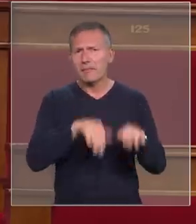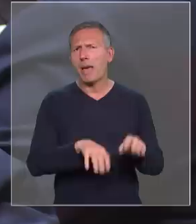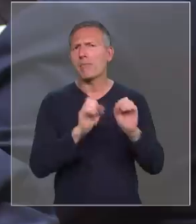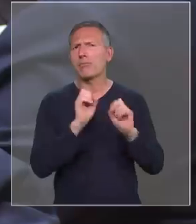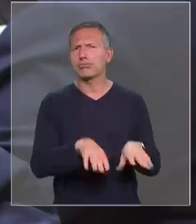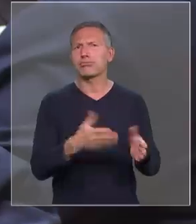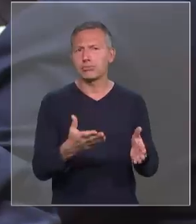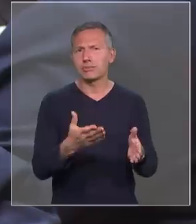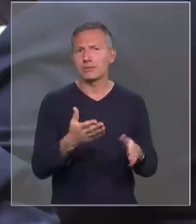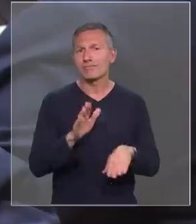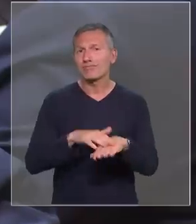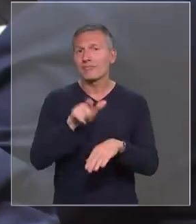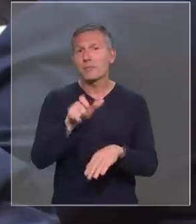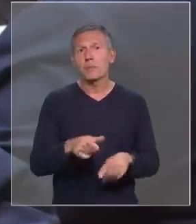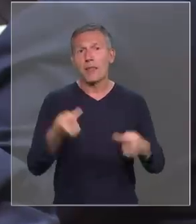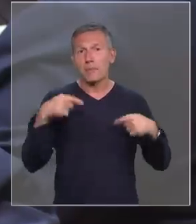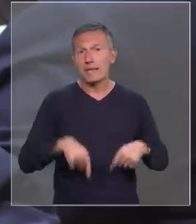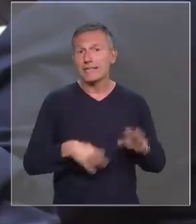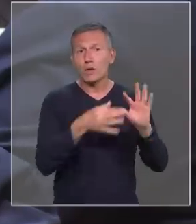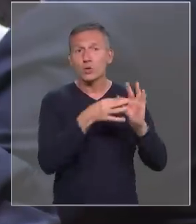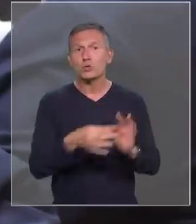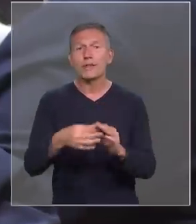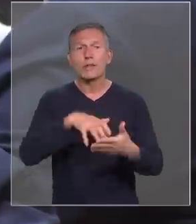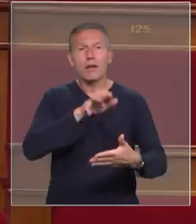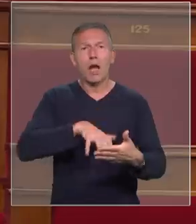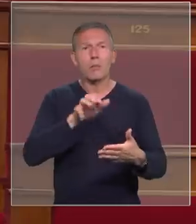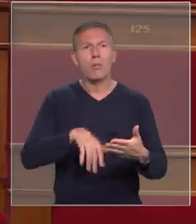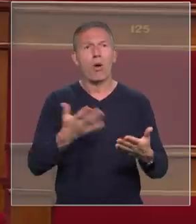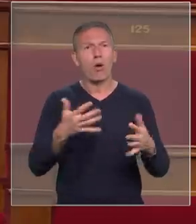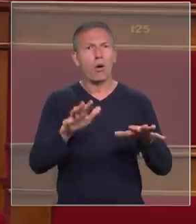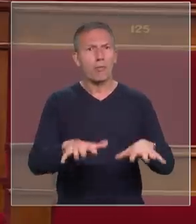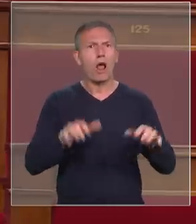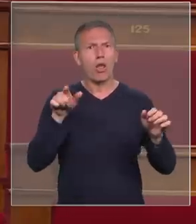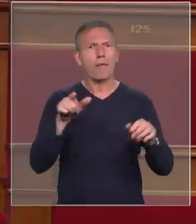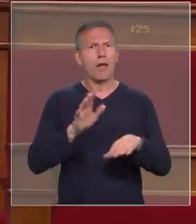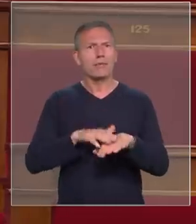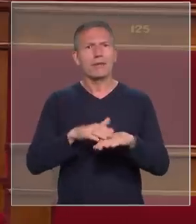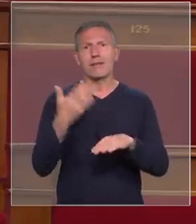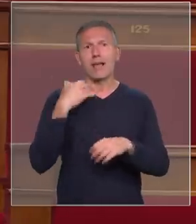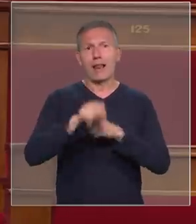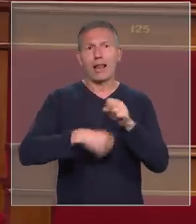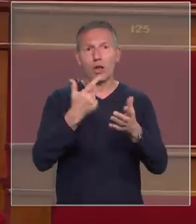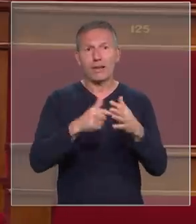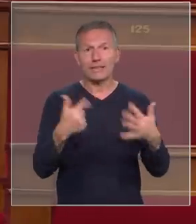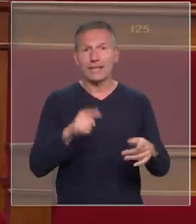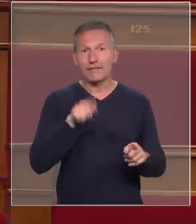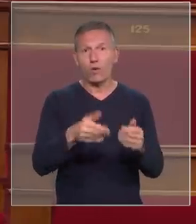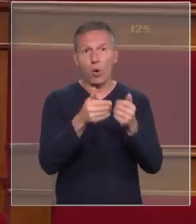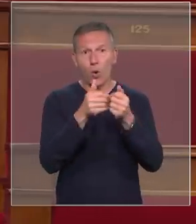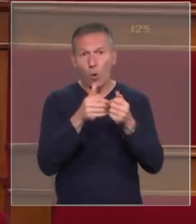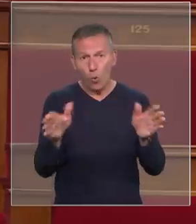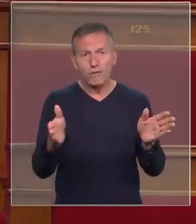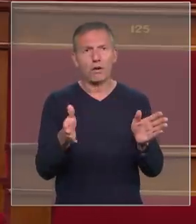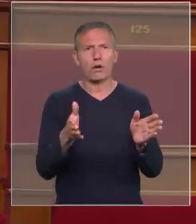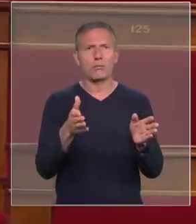Monsieur le Ministre, où en sommes-nous des suites du rapport parlementaire de Cédric Villani qui recommandait en 2017 d'ouvrir la boîte noire